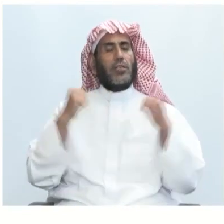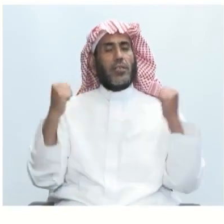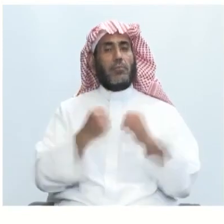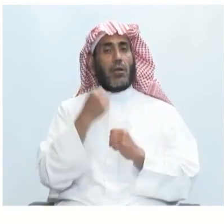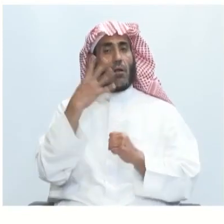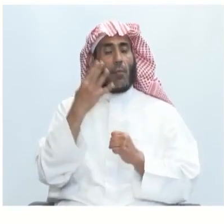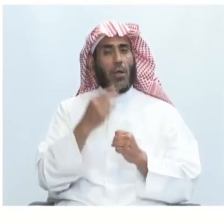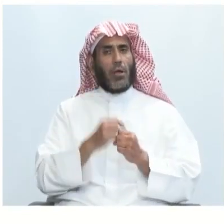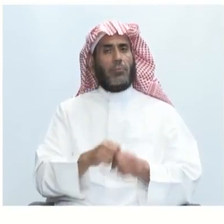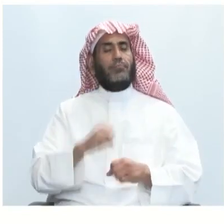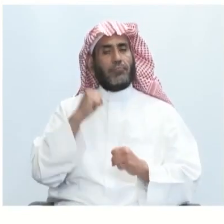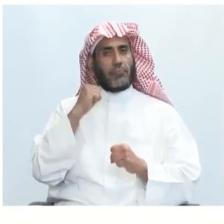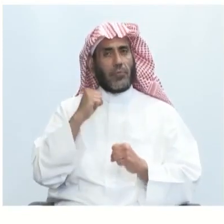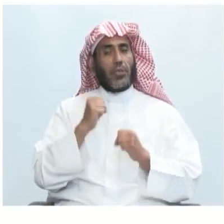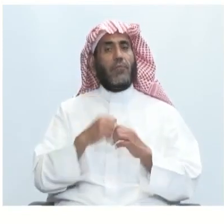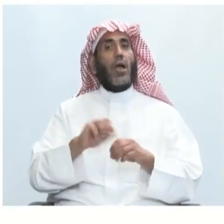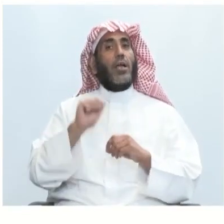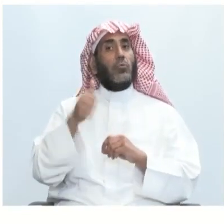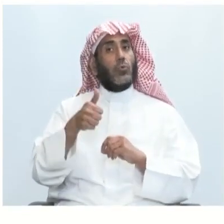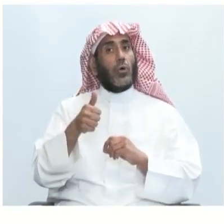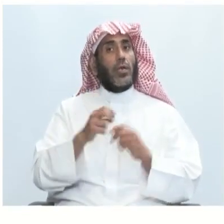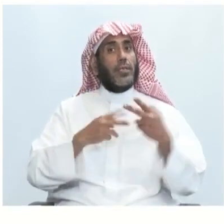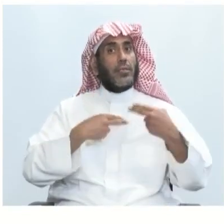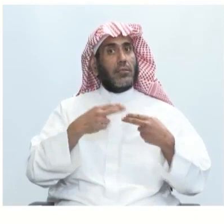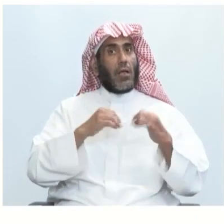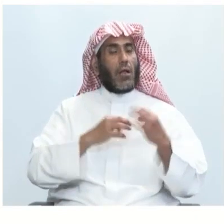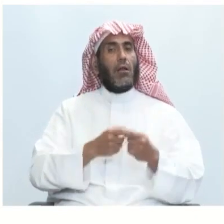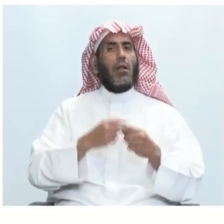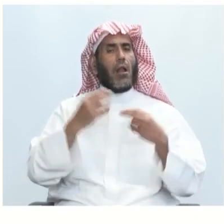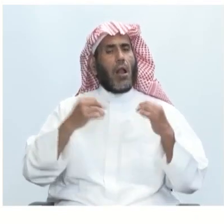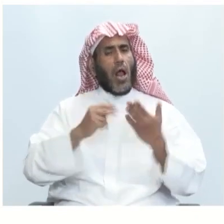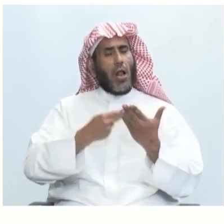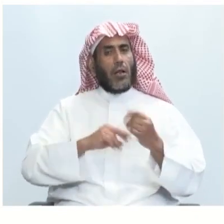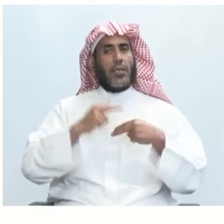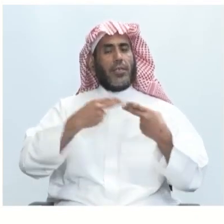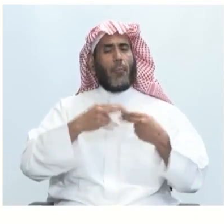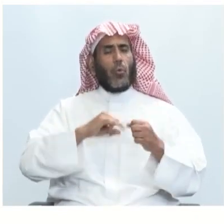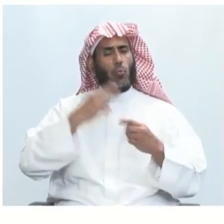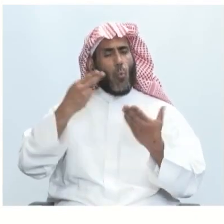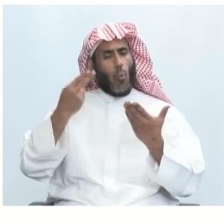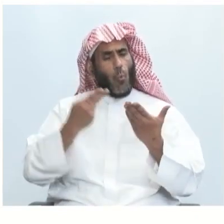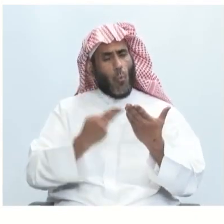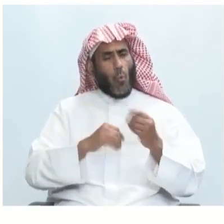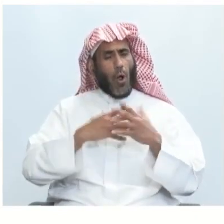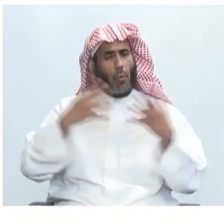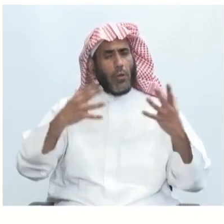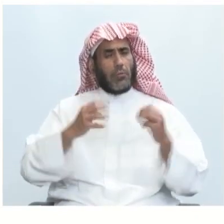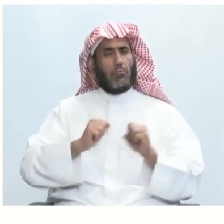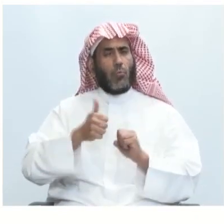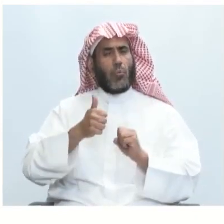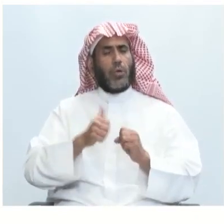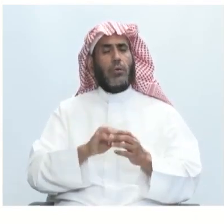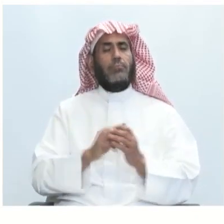الكتابي كفايه الاتصال الكتابي اكتبوا اكتبوا باكبر قدر ممكن لا يهم ان